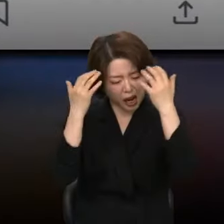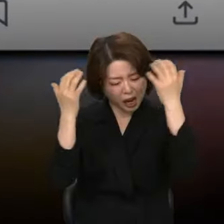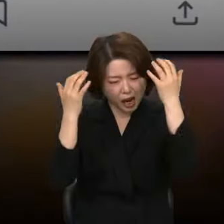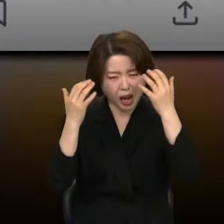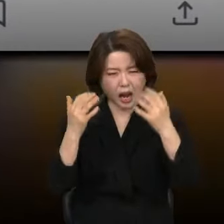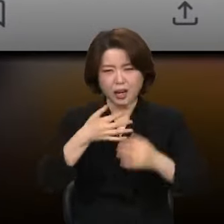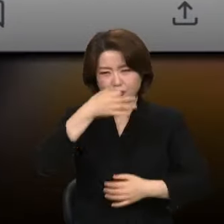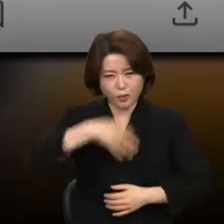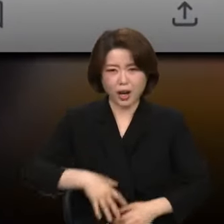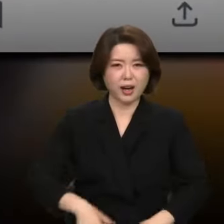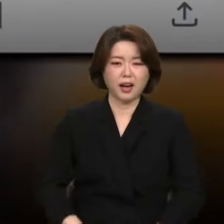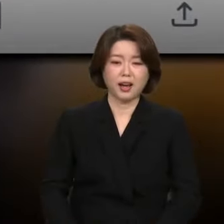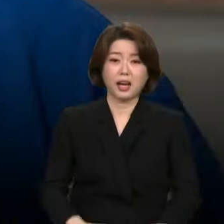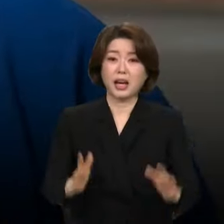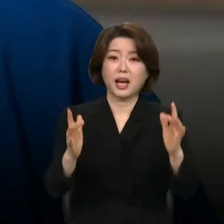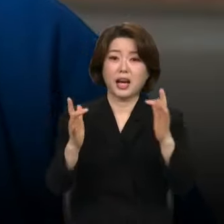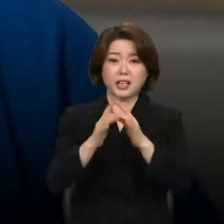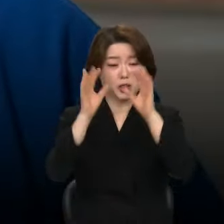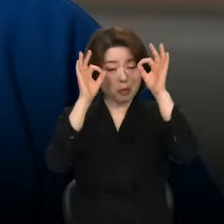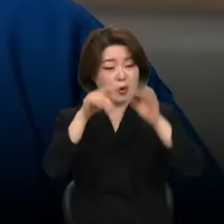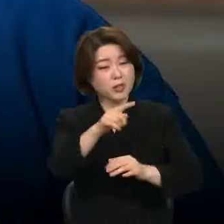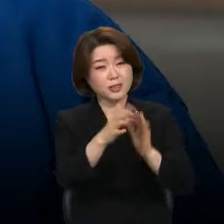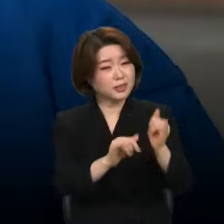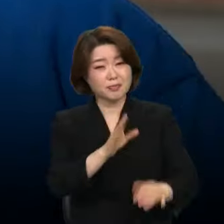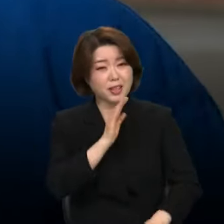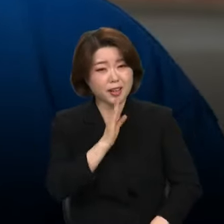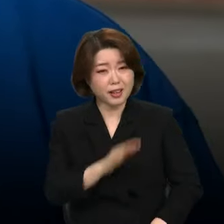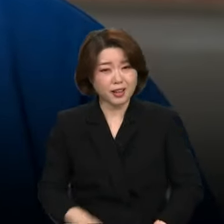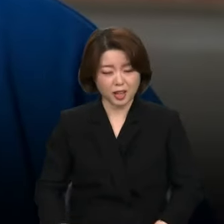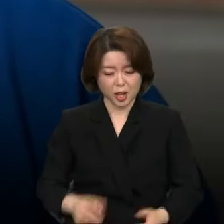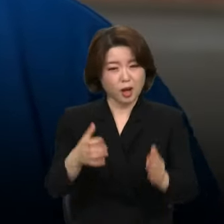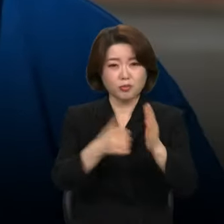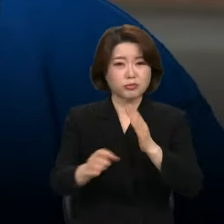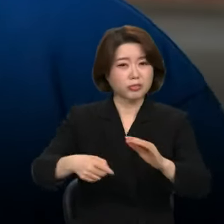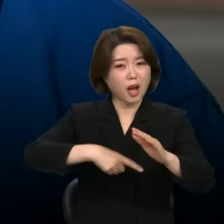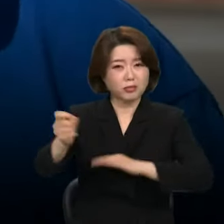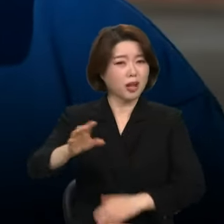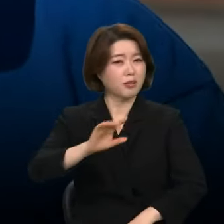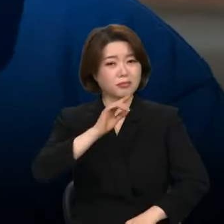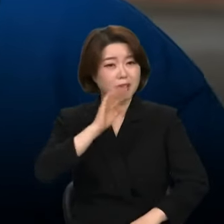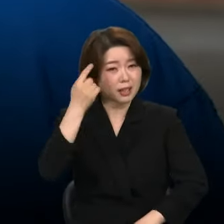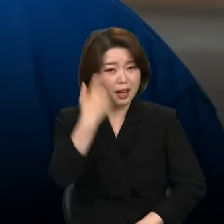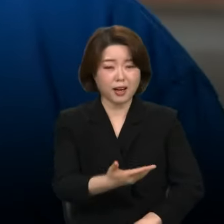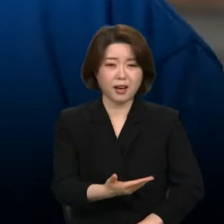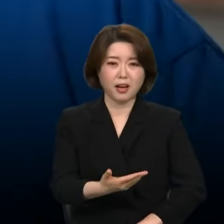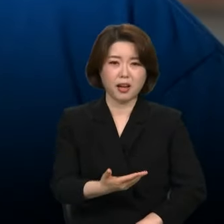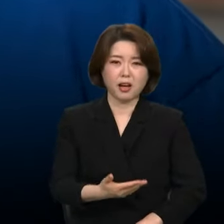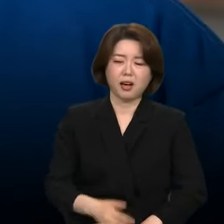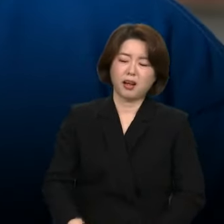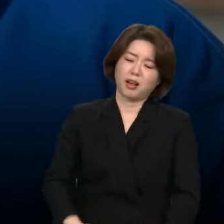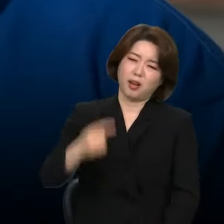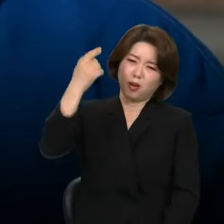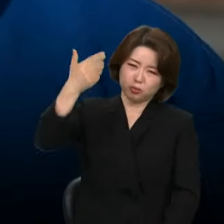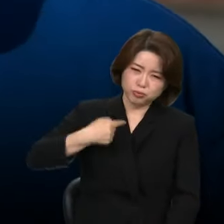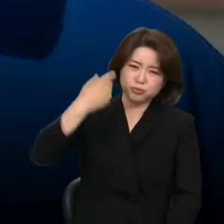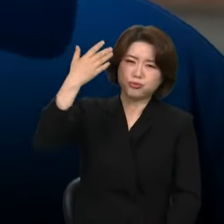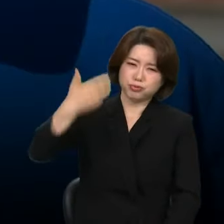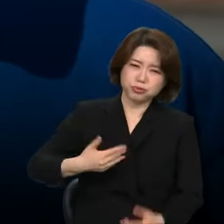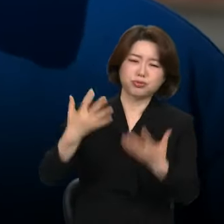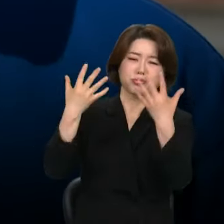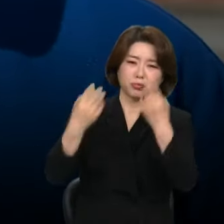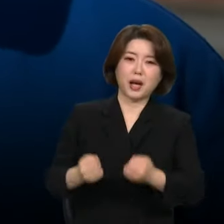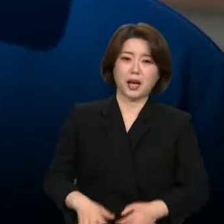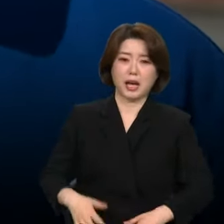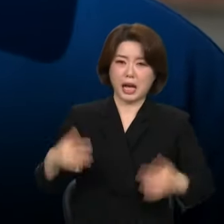있습니다. I've had customers say, "Hey, didn't I see you on the internet? And were you stealing items?" And then I have to explain